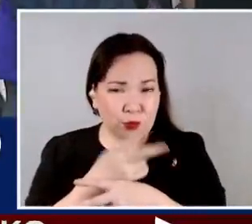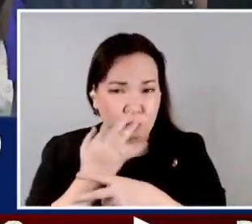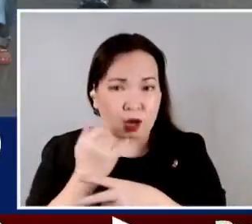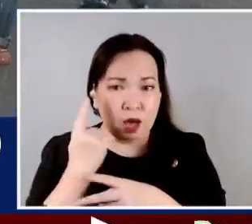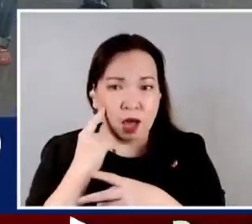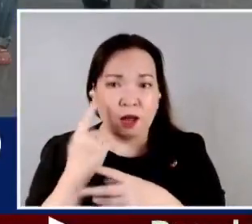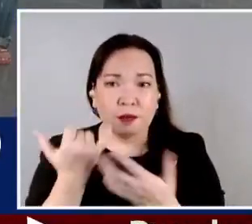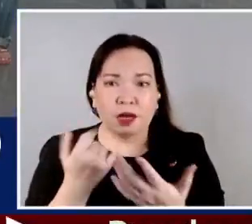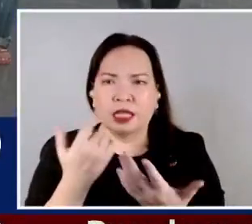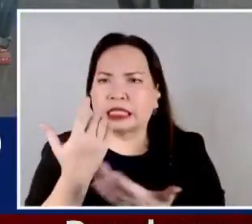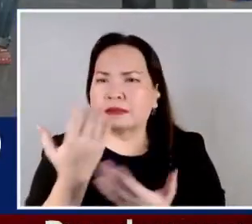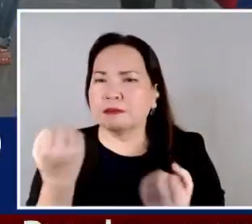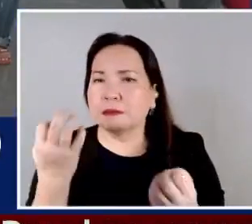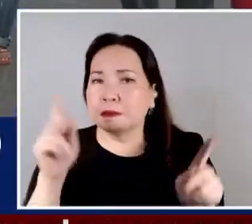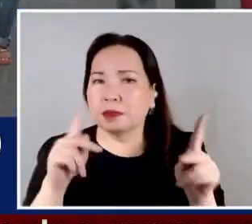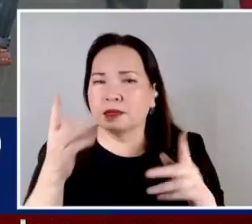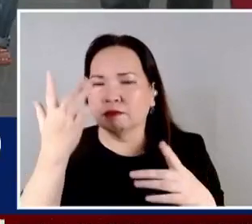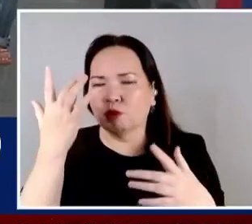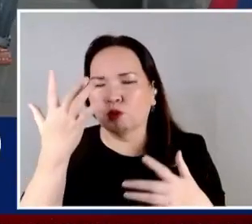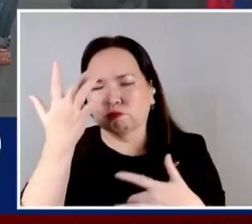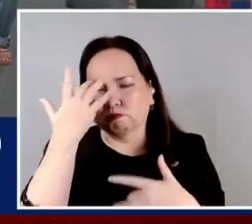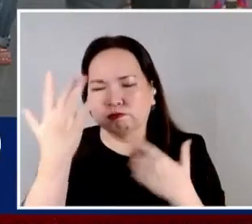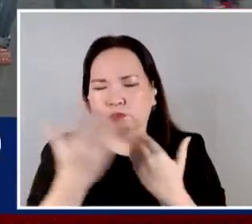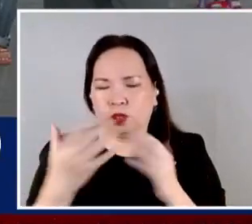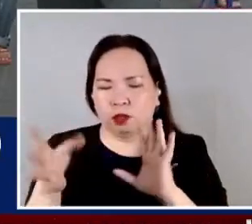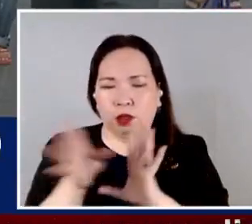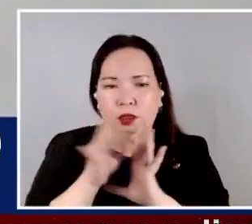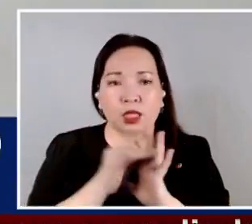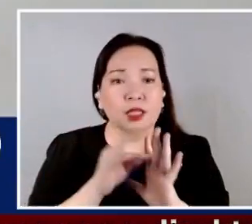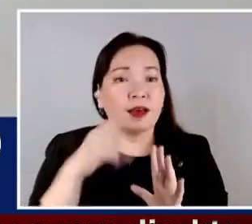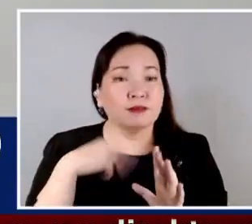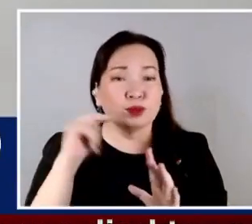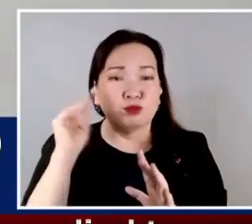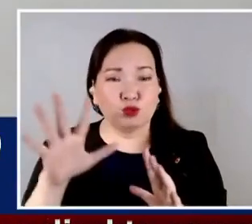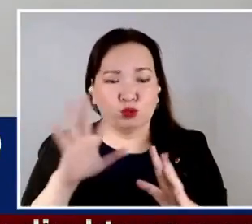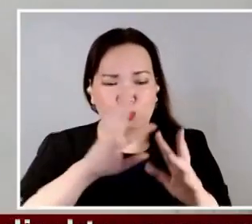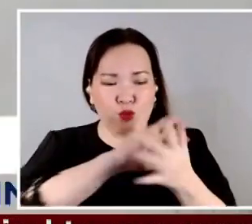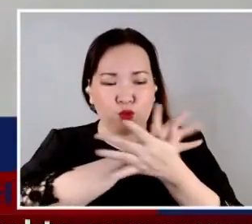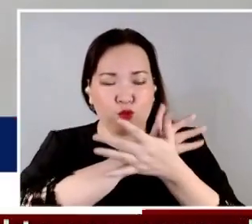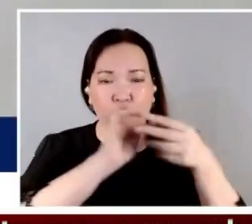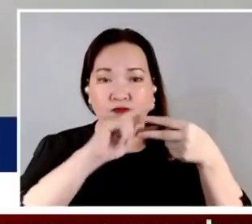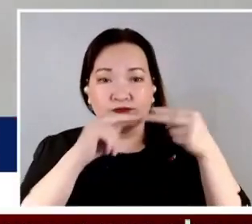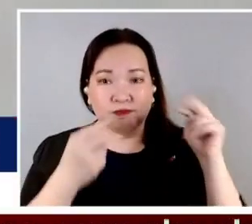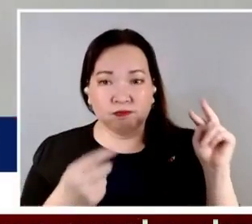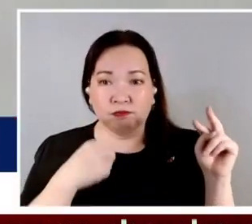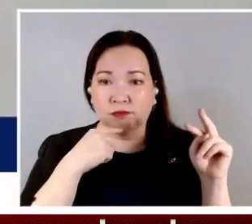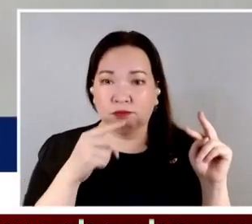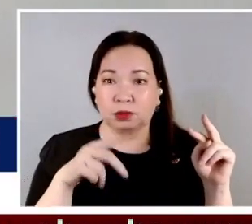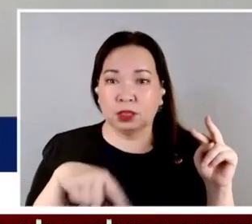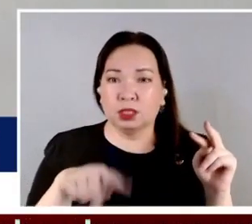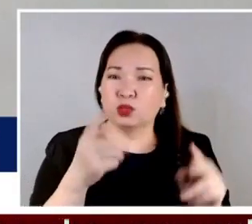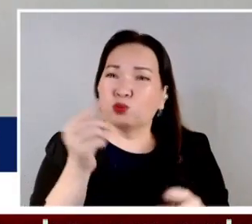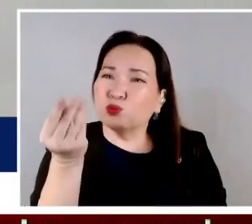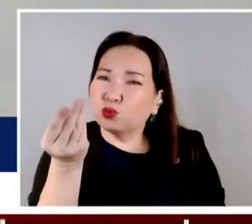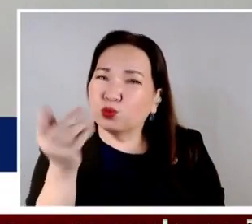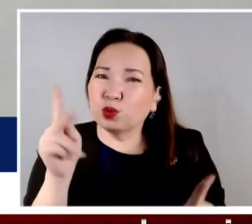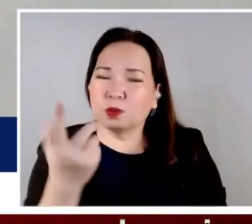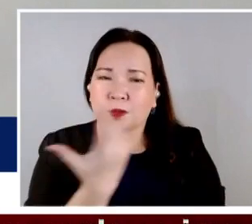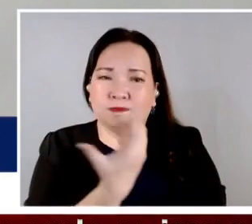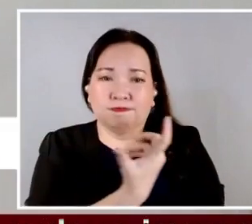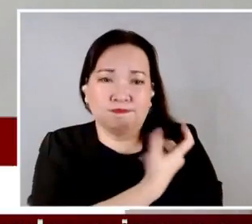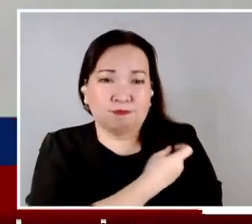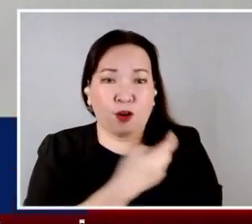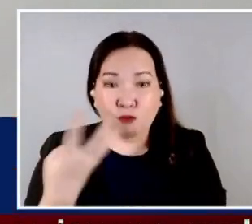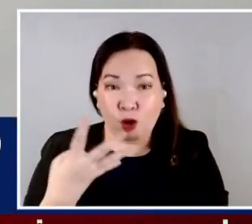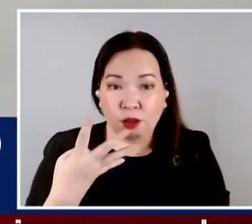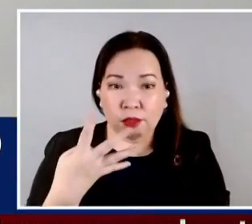ang immunity ng tao laban sa mga bagong sub-variant ng Omicron. Mababa ang booster ng population ngayon kaya nakikita